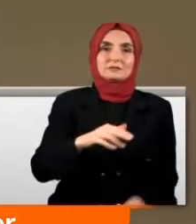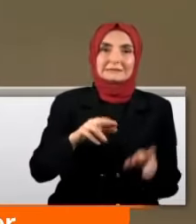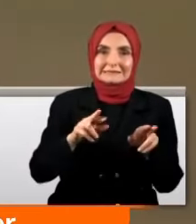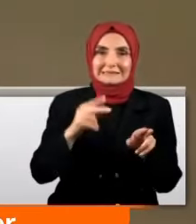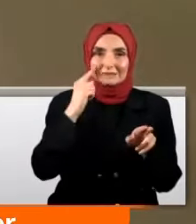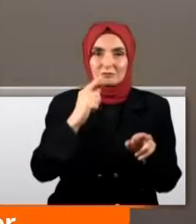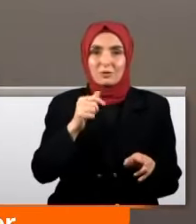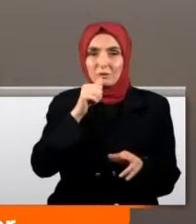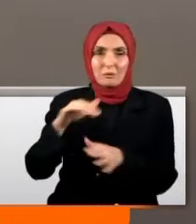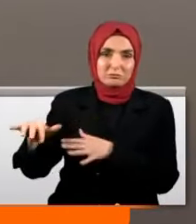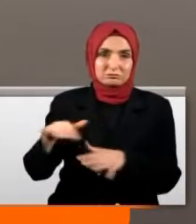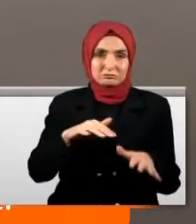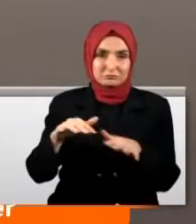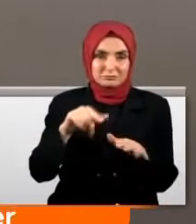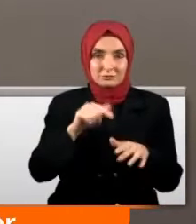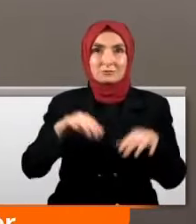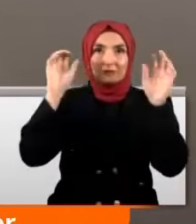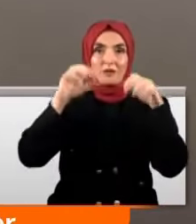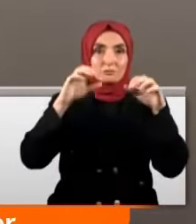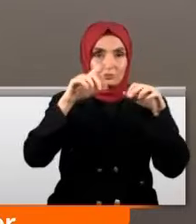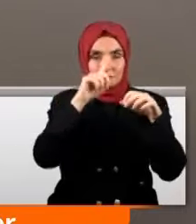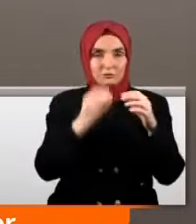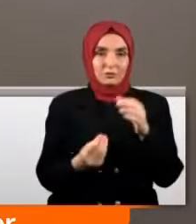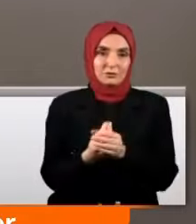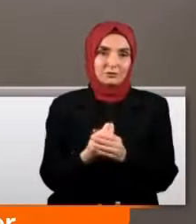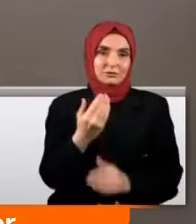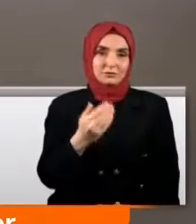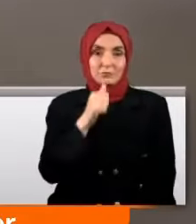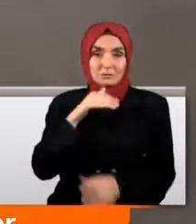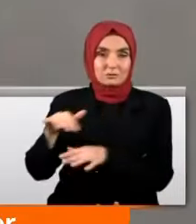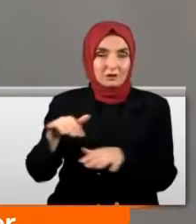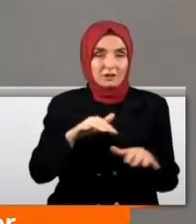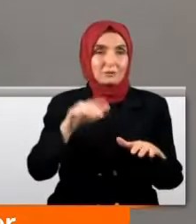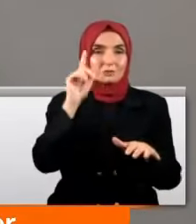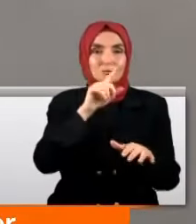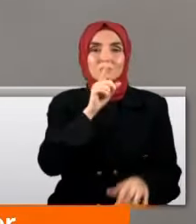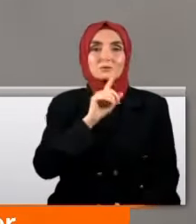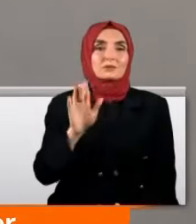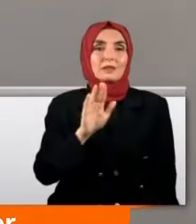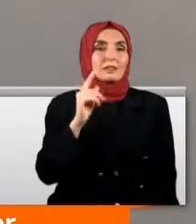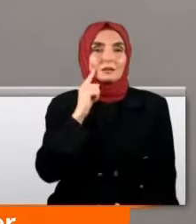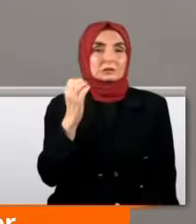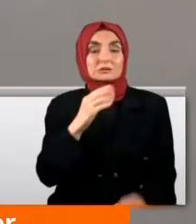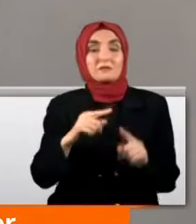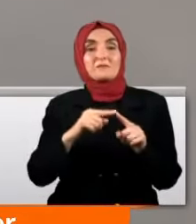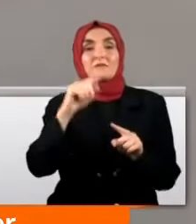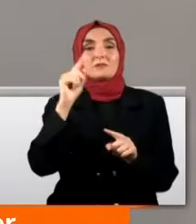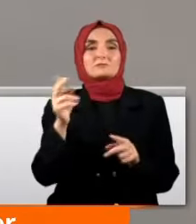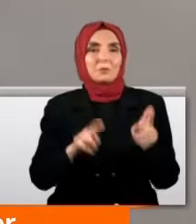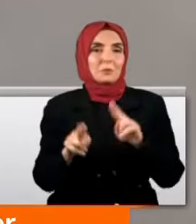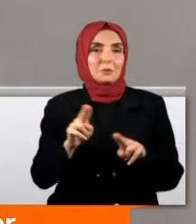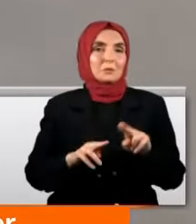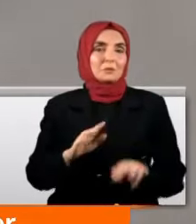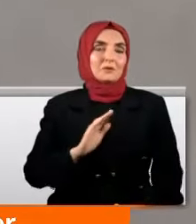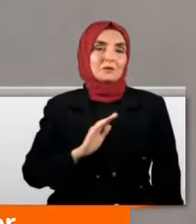süren sağanağın eseri. Sel yüzünden 150'den fazla kişi hayatını kaybetti.